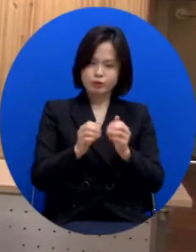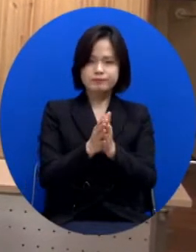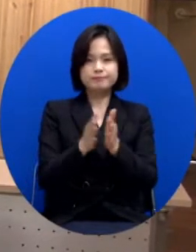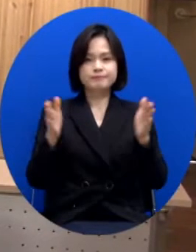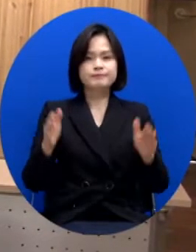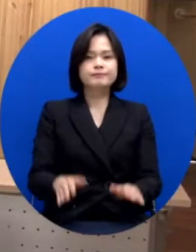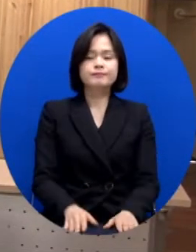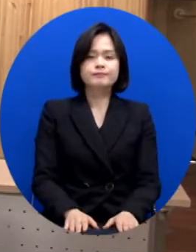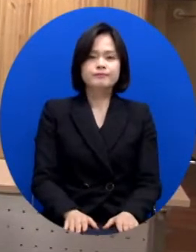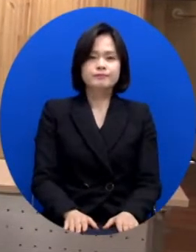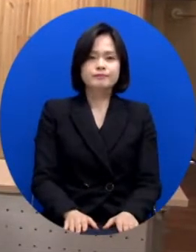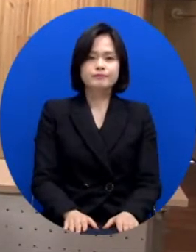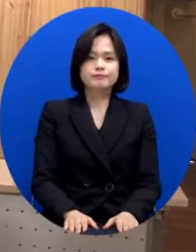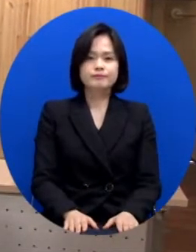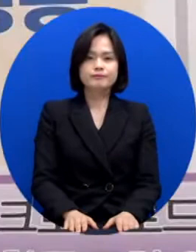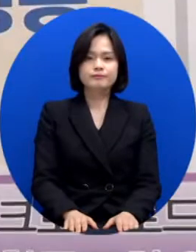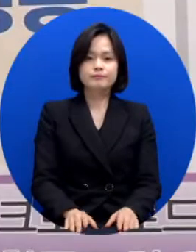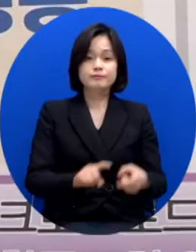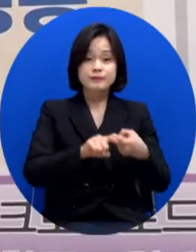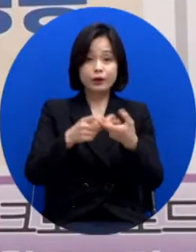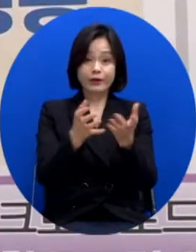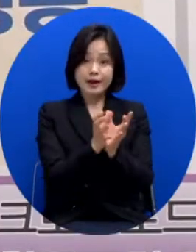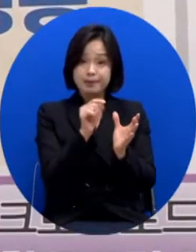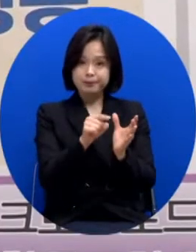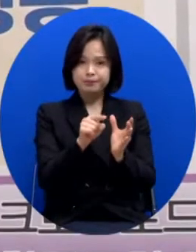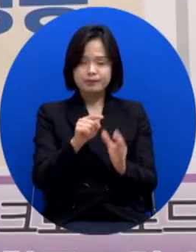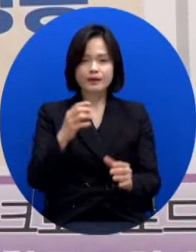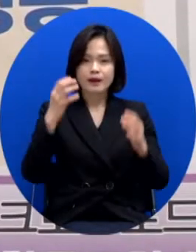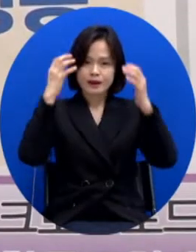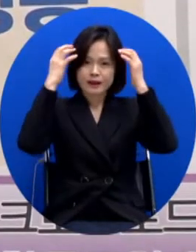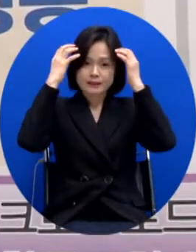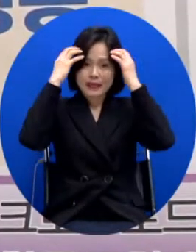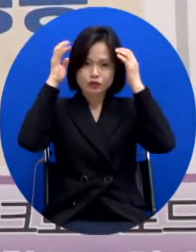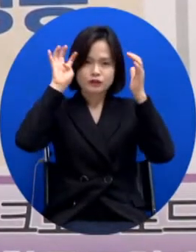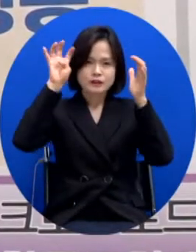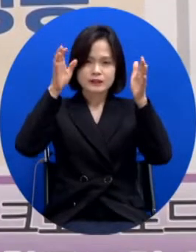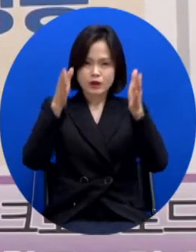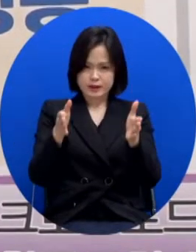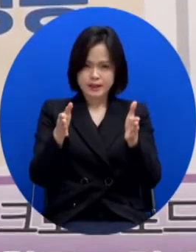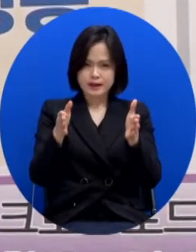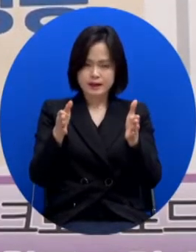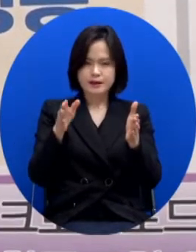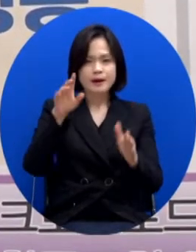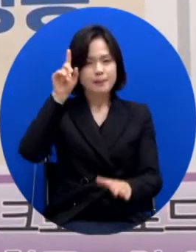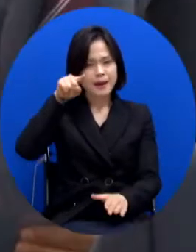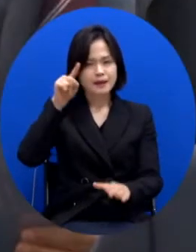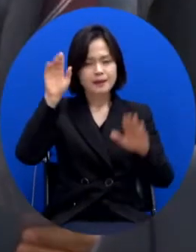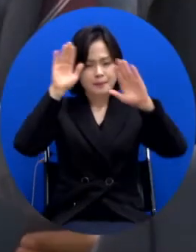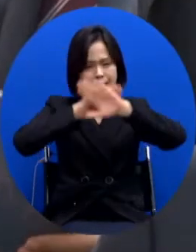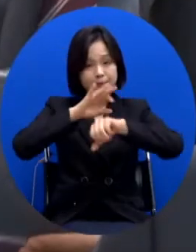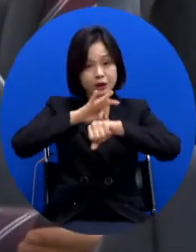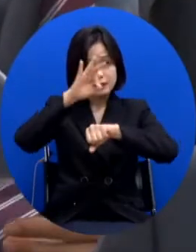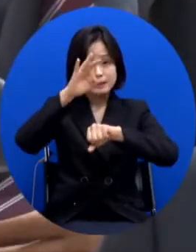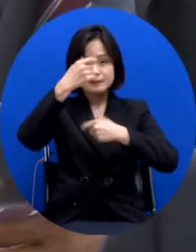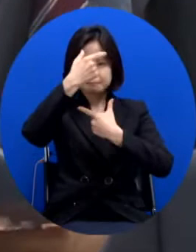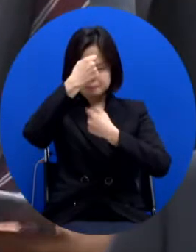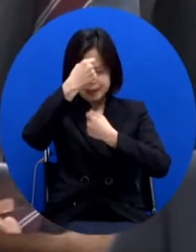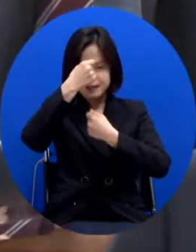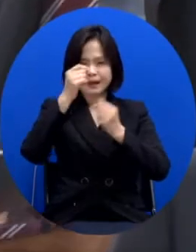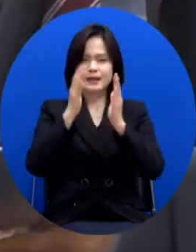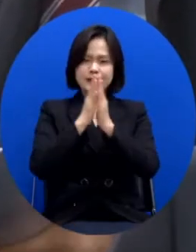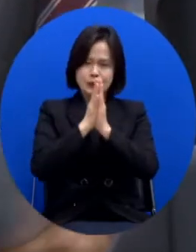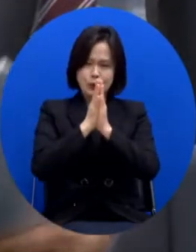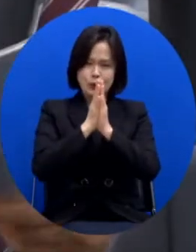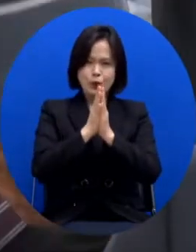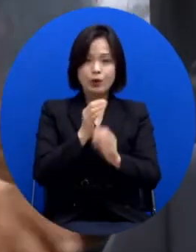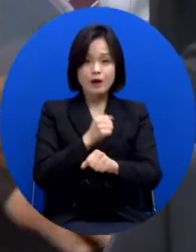세계 교회 현 합기도 운동은 사순절 기간 동안 매일 밤 10시에 각자 자리에서 3분 동안 기도하고 고난주간 하루